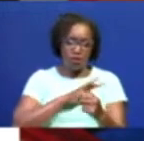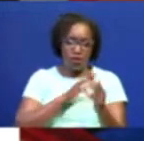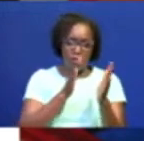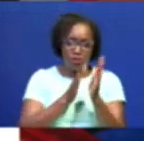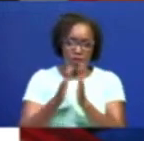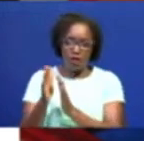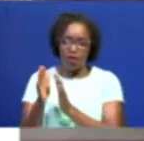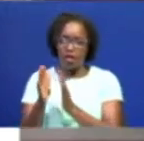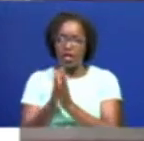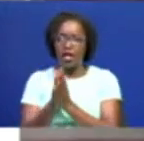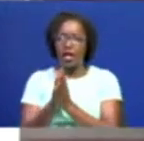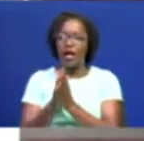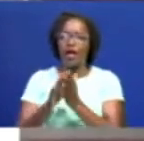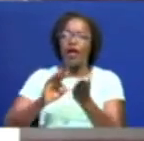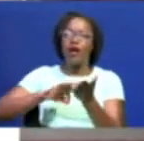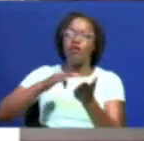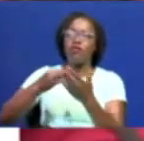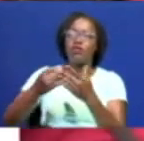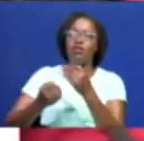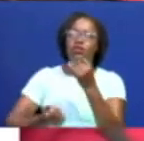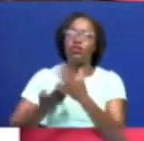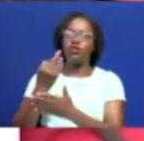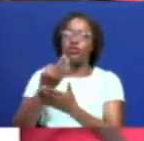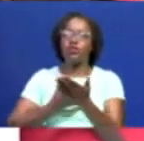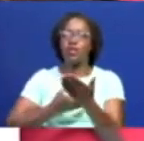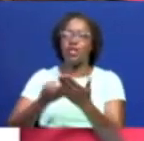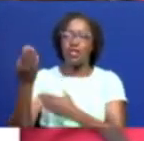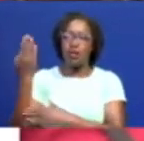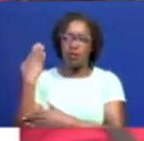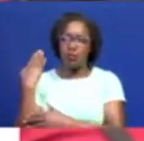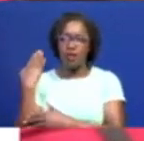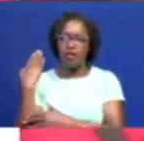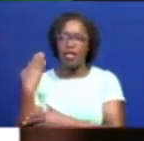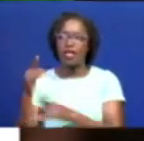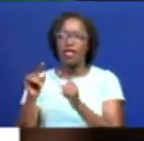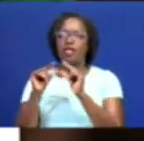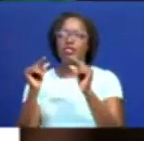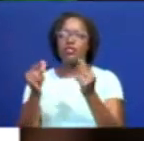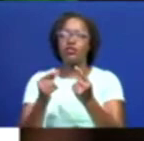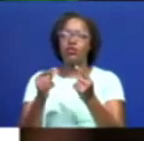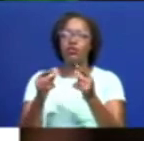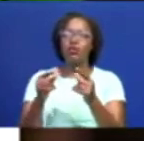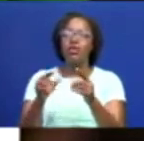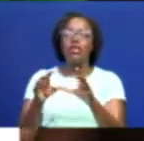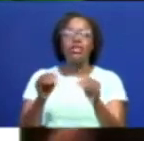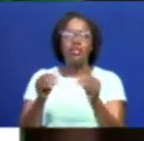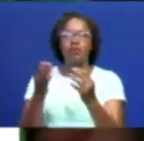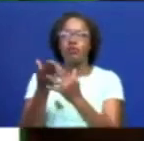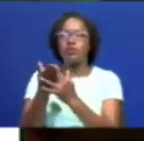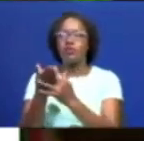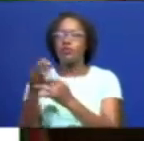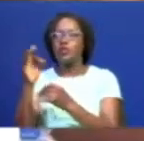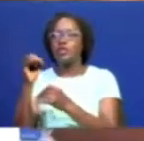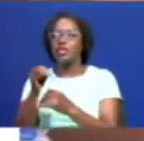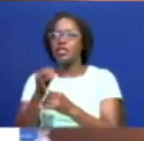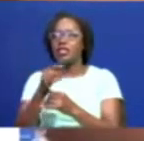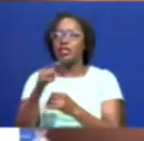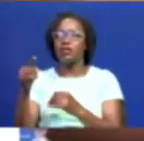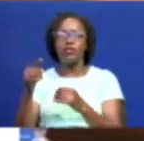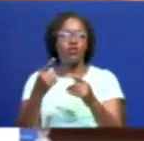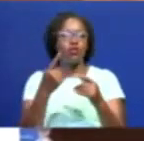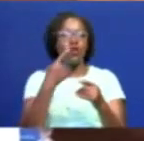huo wa mtaji tangu ulipozunduliwa wiki 3 zilizopita, huku kundi likipokea kati ya shilingi 1030 na